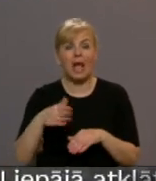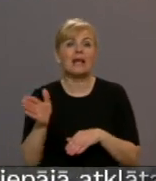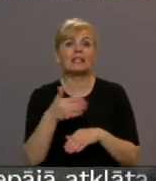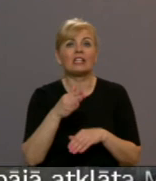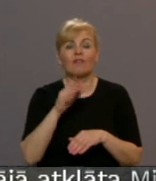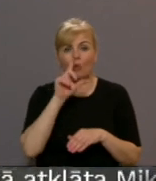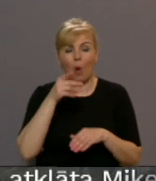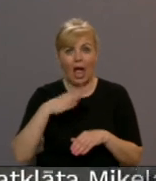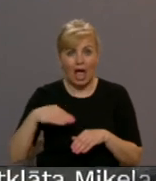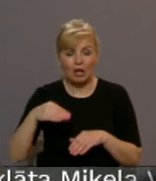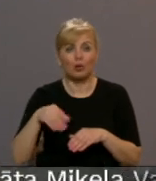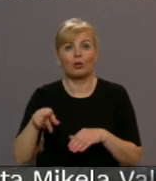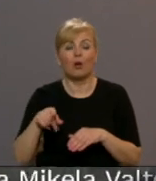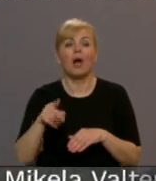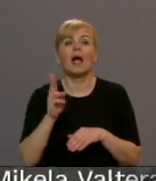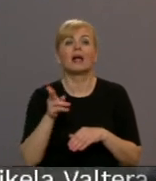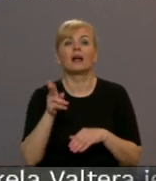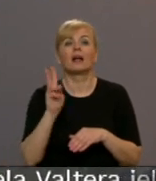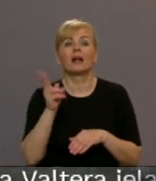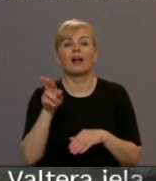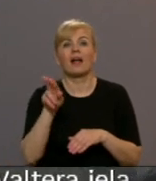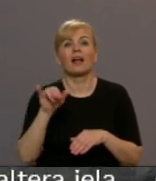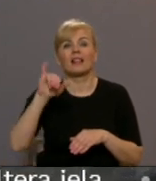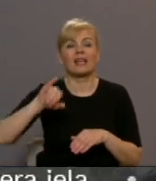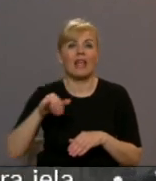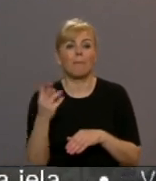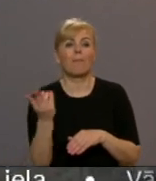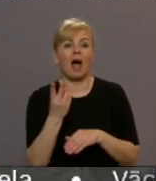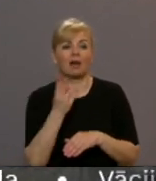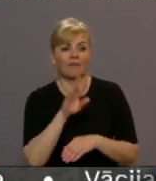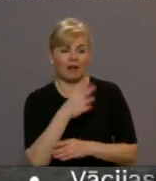ērgļu saimi un melno kliju pāri. Judīta Čunka, Latvijas televīzija.